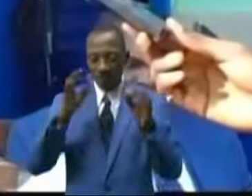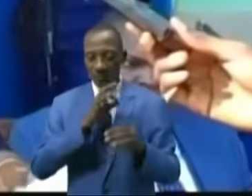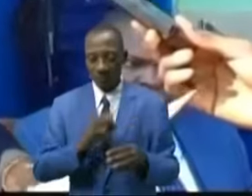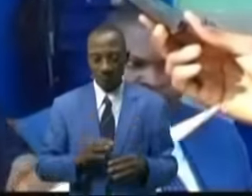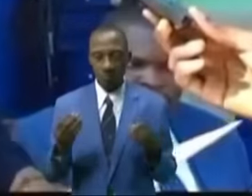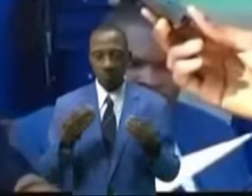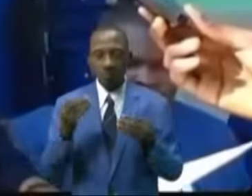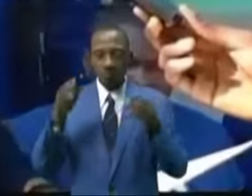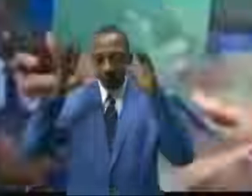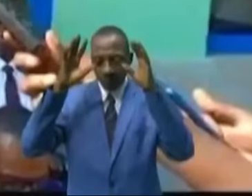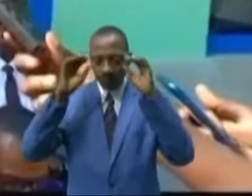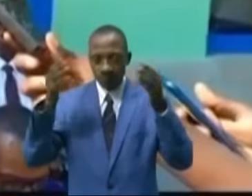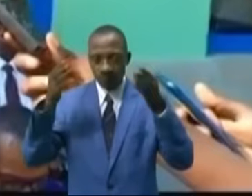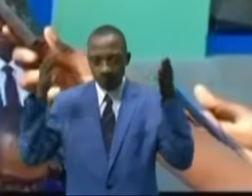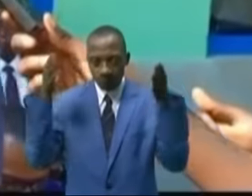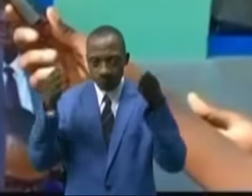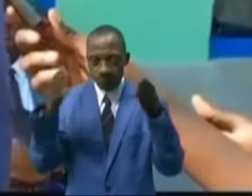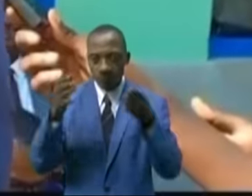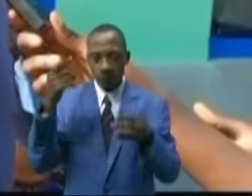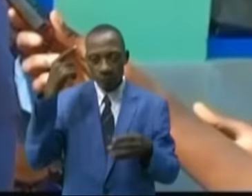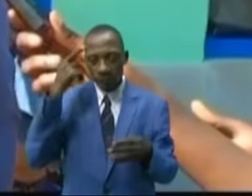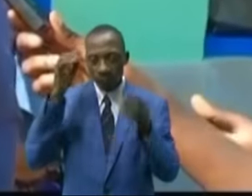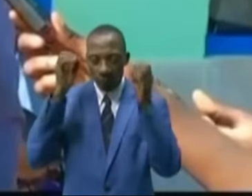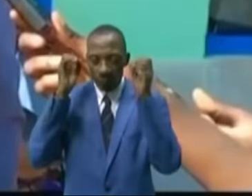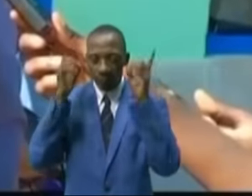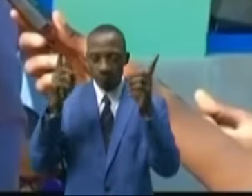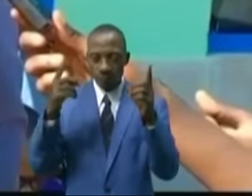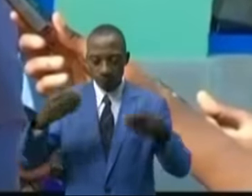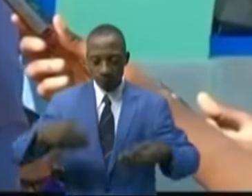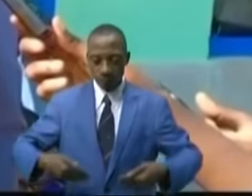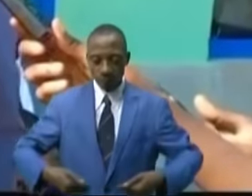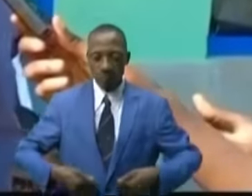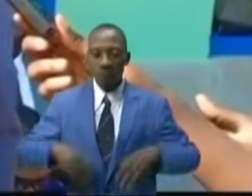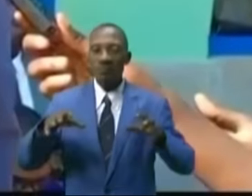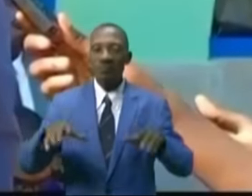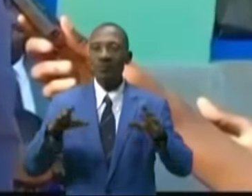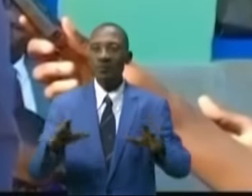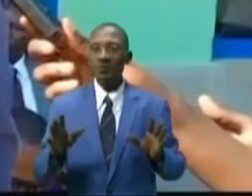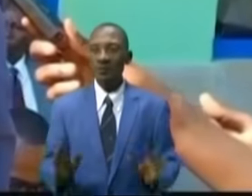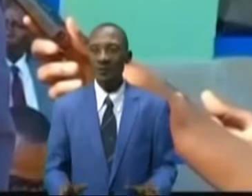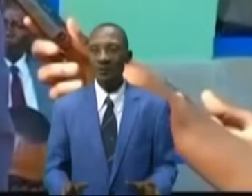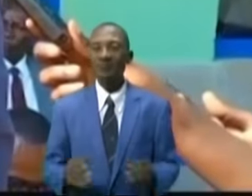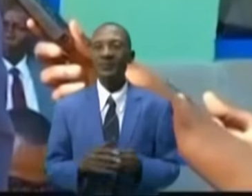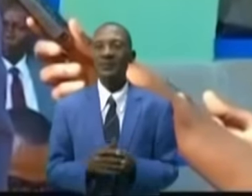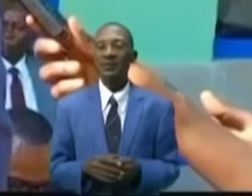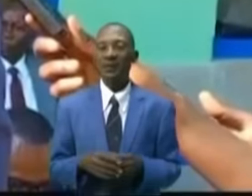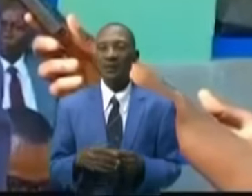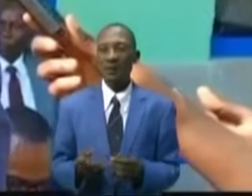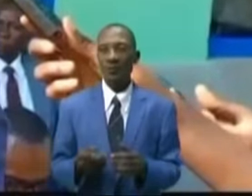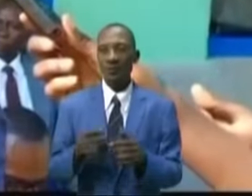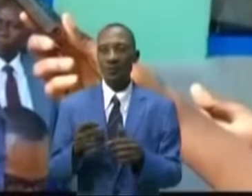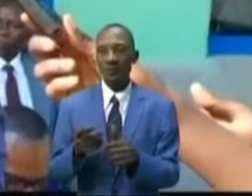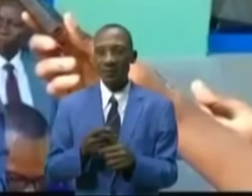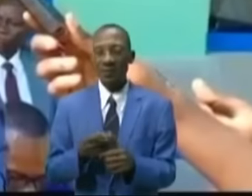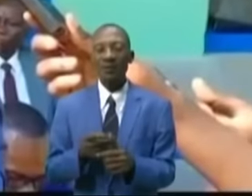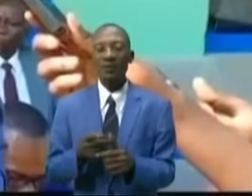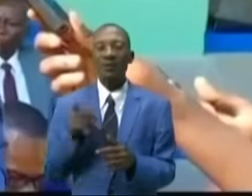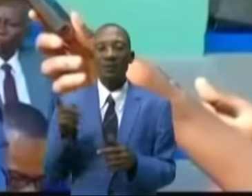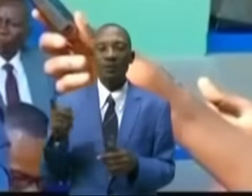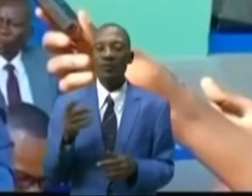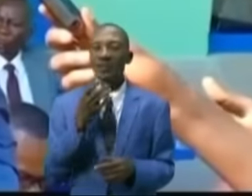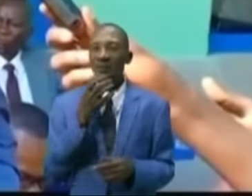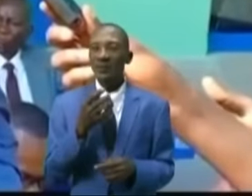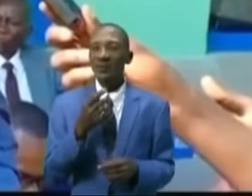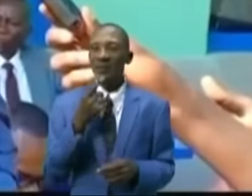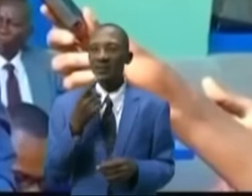de la jeunesse congolaise. Jamakasinga Agimondo, IPP Kassai 2, donne ici l'effectif attendu à ces épreuves.